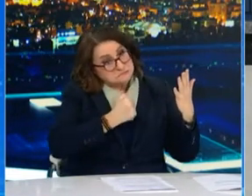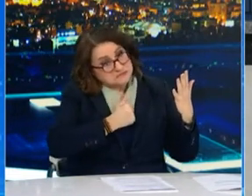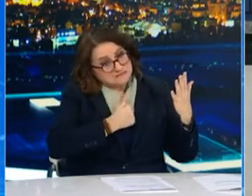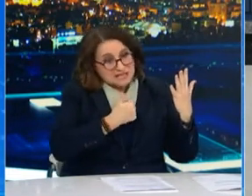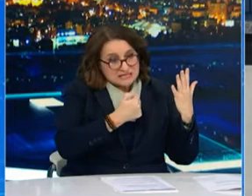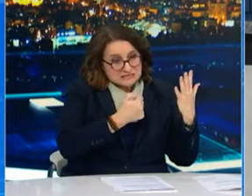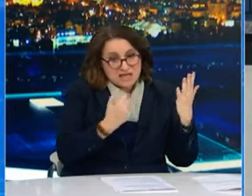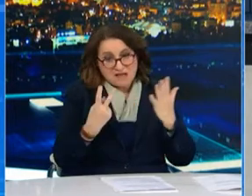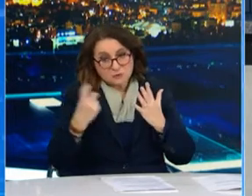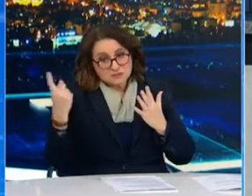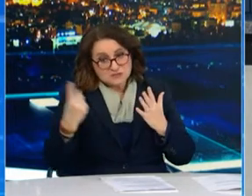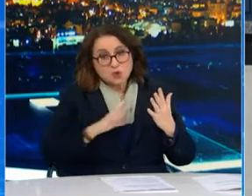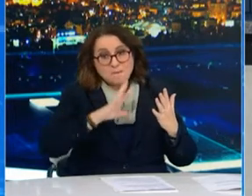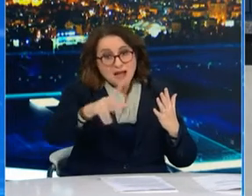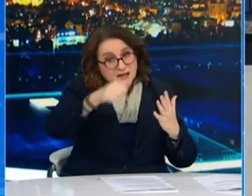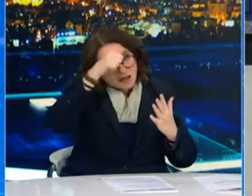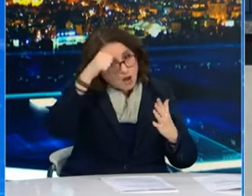μπορεί να πάει?